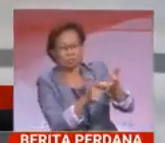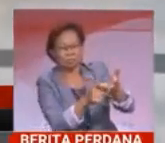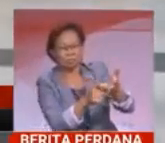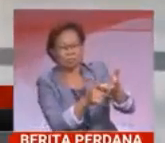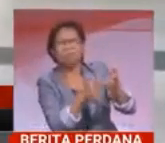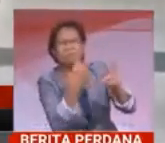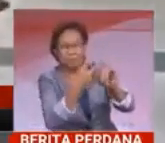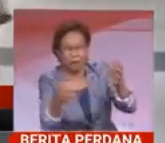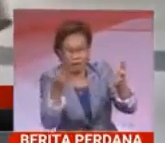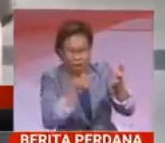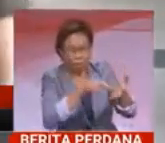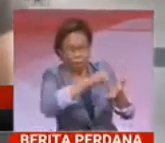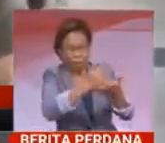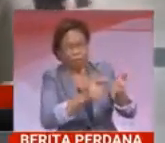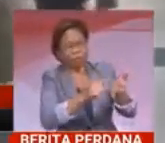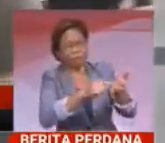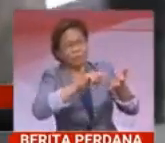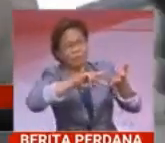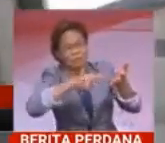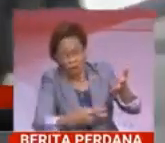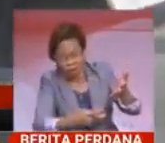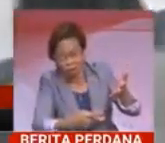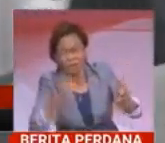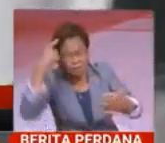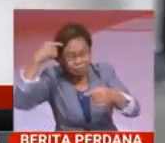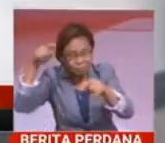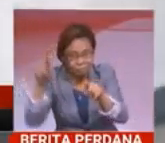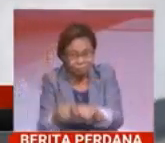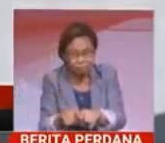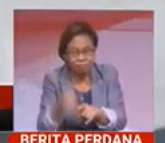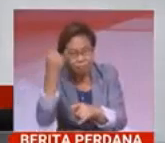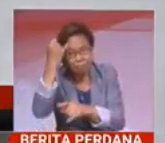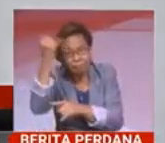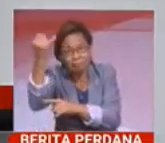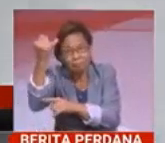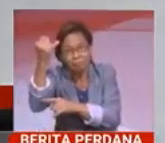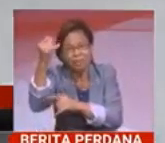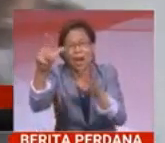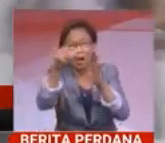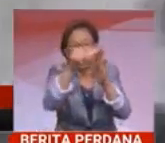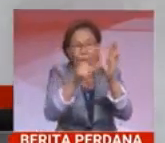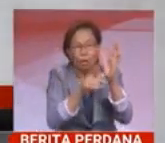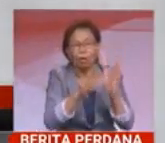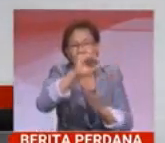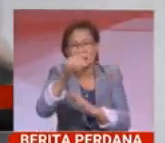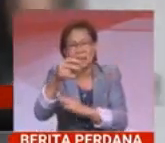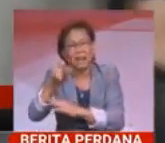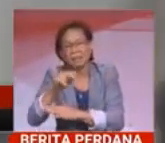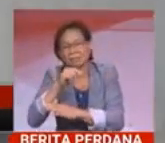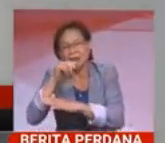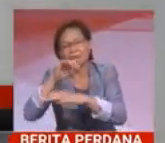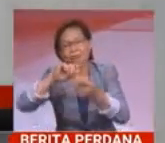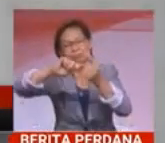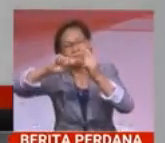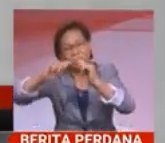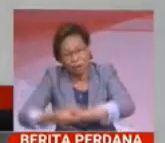dari laporan audit itu dia juga bersetuju dengan pendapat pembelaan kkmjm tidak akan memindah laporan itu